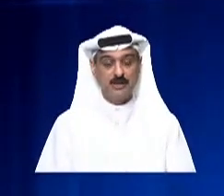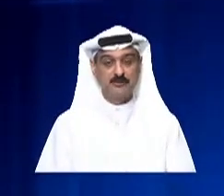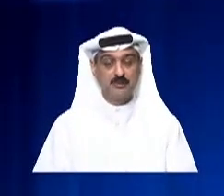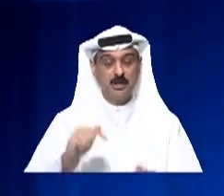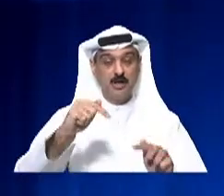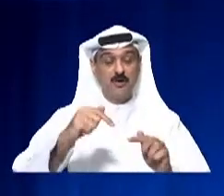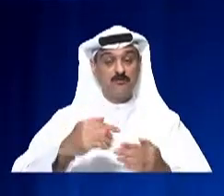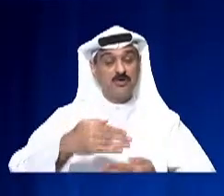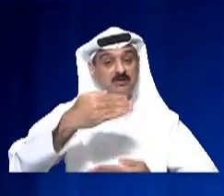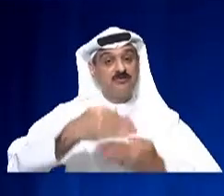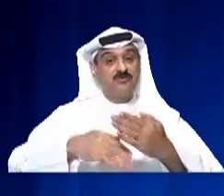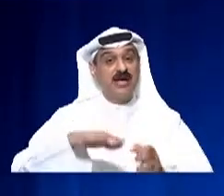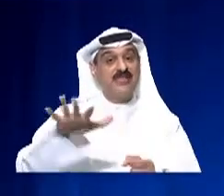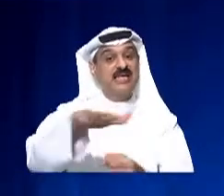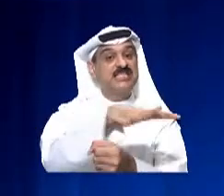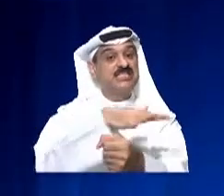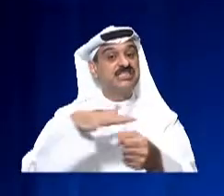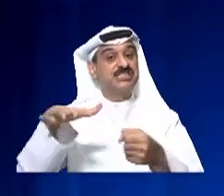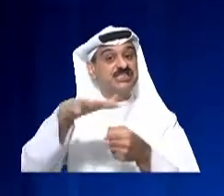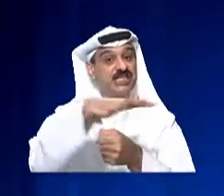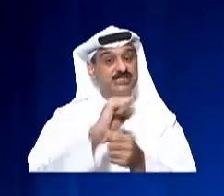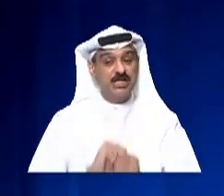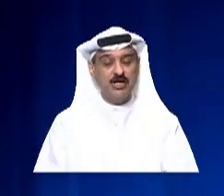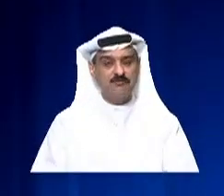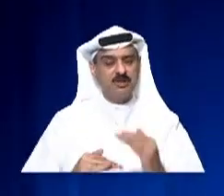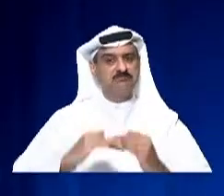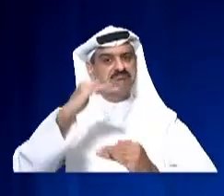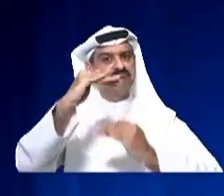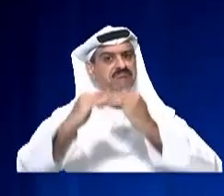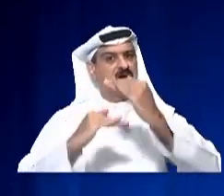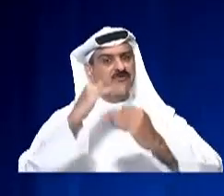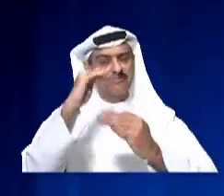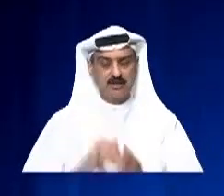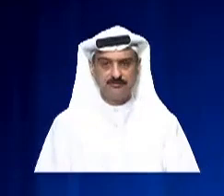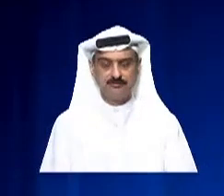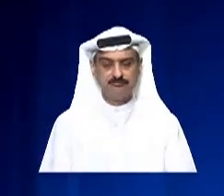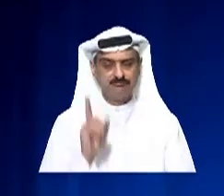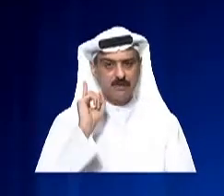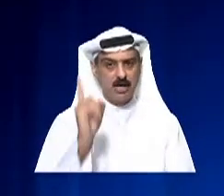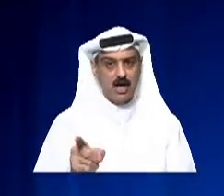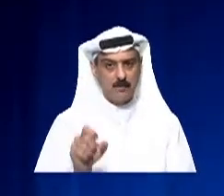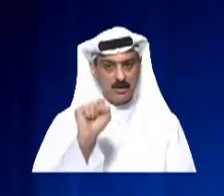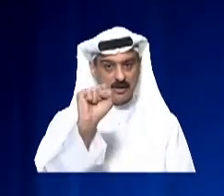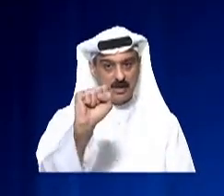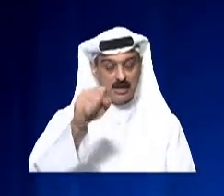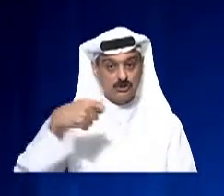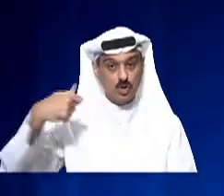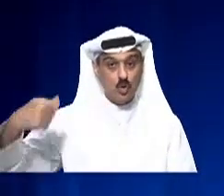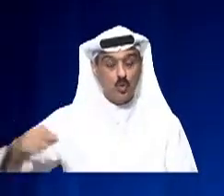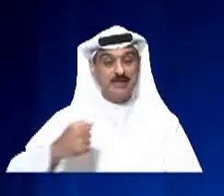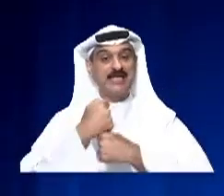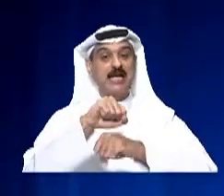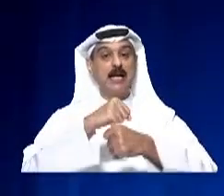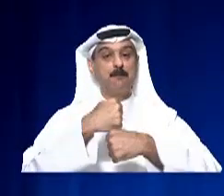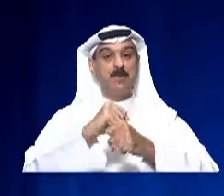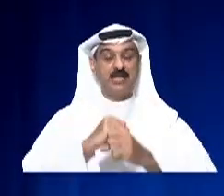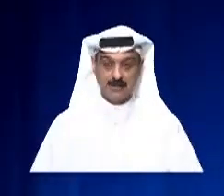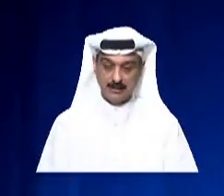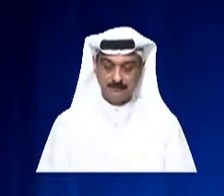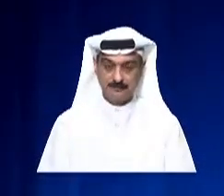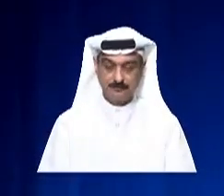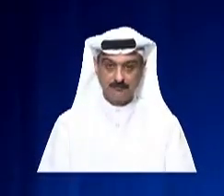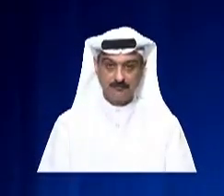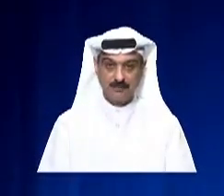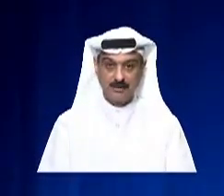منتجع جزيرة فيلتشا، وقرر مجلس الوزراء تكليف وزير الدولة لشؤون البلدية ووزير الدولة